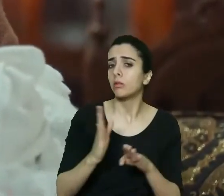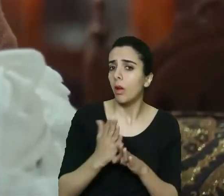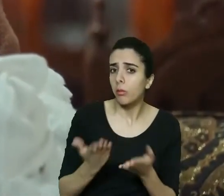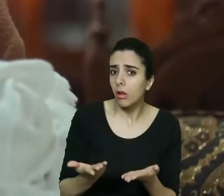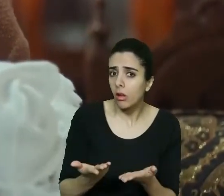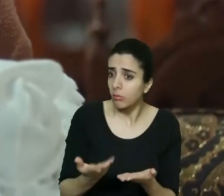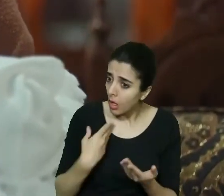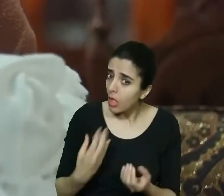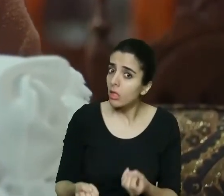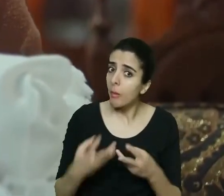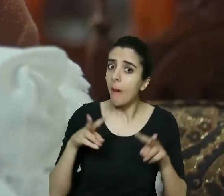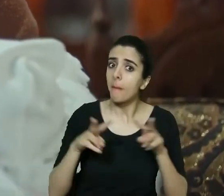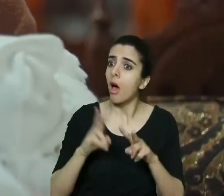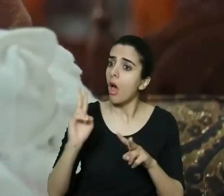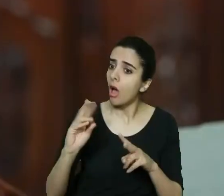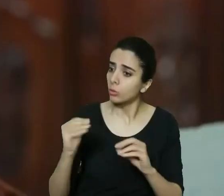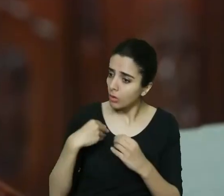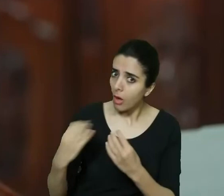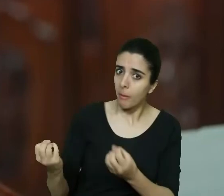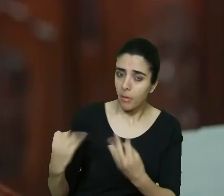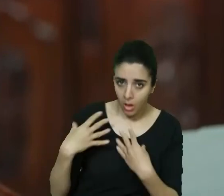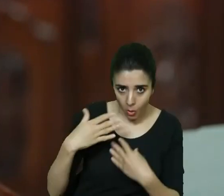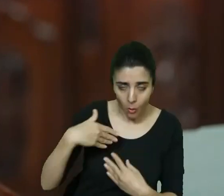O da yetmiyormuş gibi Meryem de sıpasılı bağ bırakıyor.